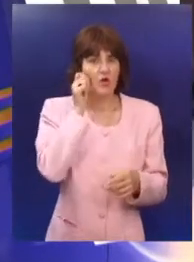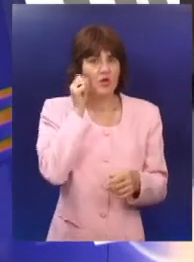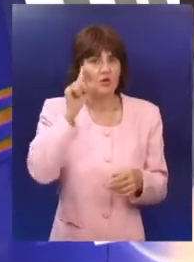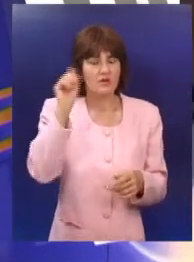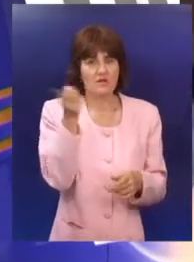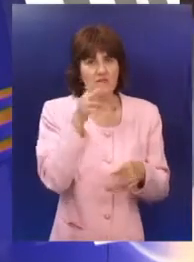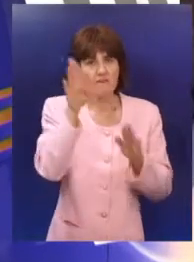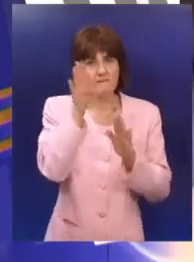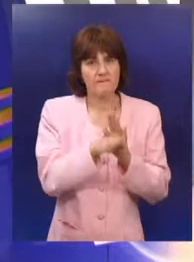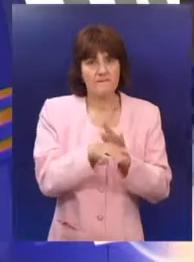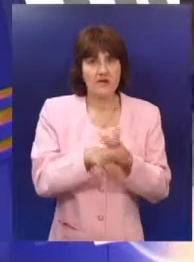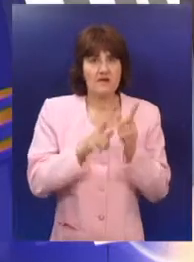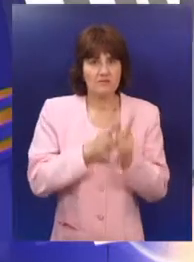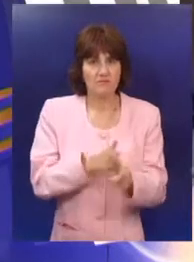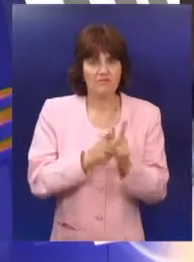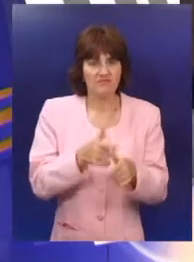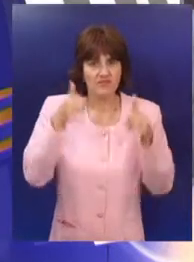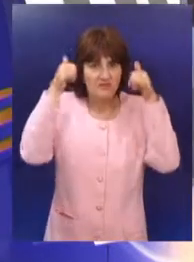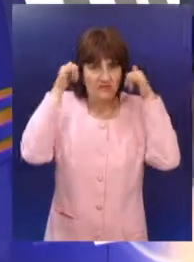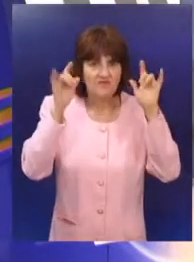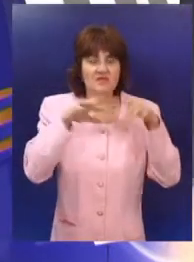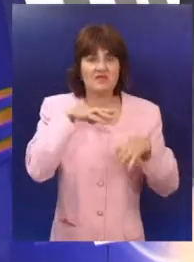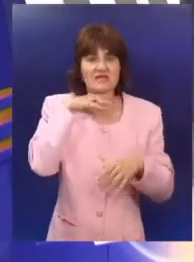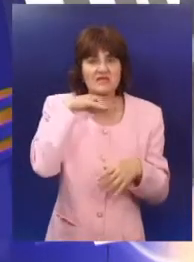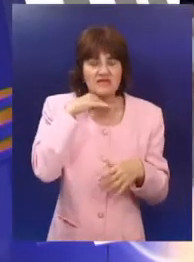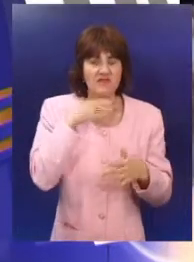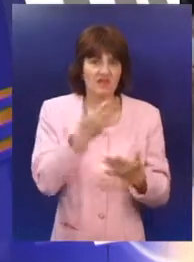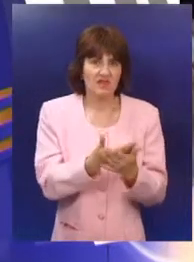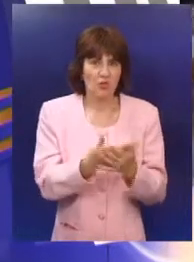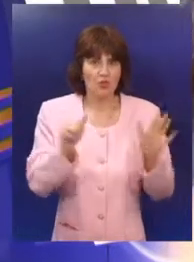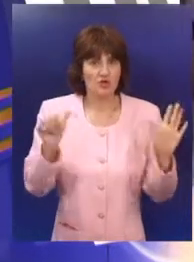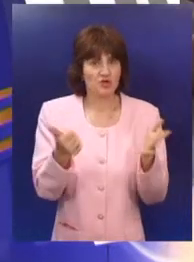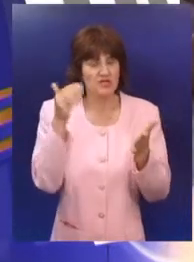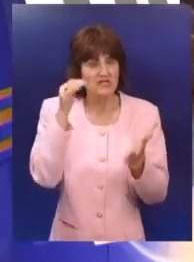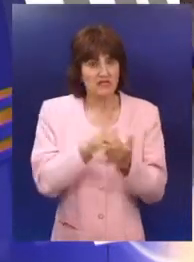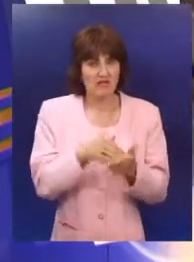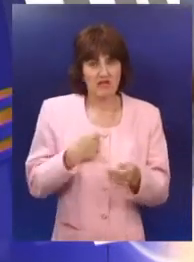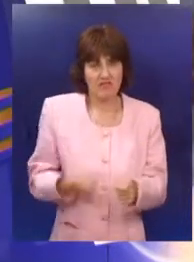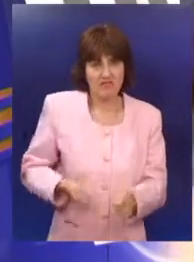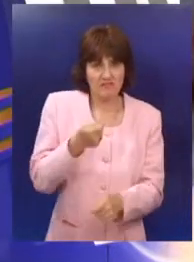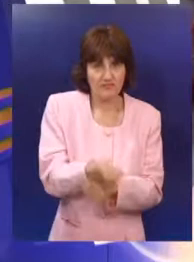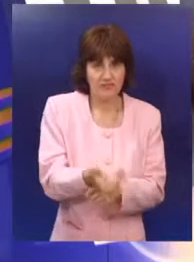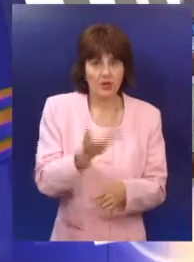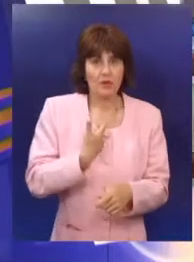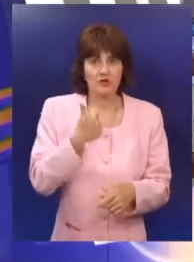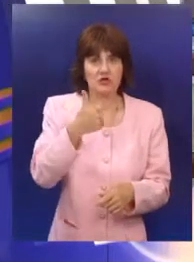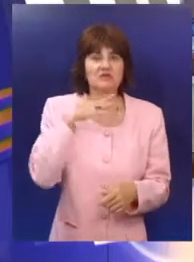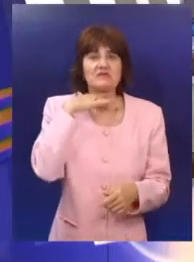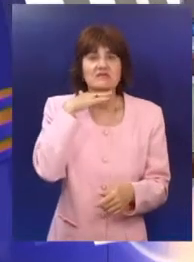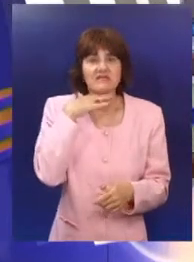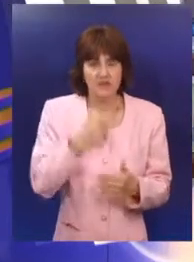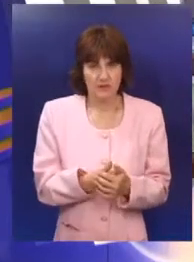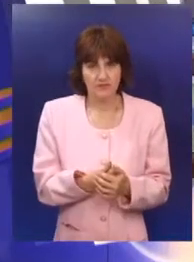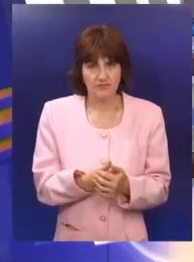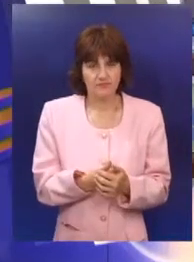je i cena stočne hrane, pa je tako za tov svinje potrebno minimum 16.000 dinara. Mi smo, na primjer, u komori pokušali da predložimo